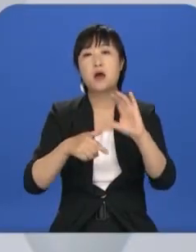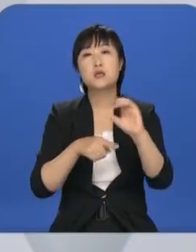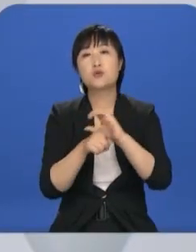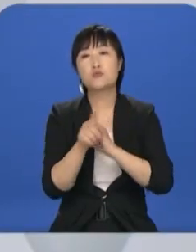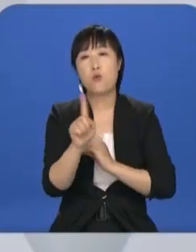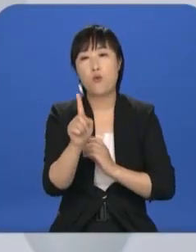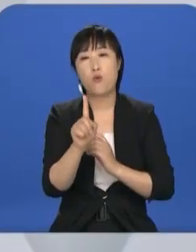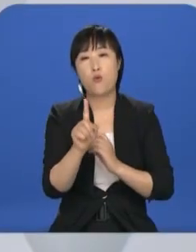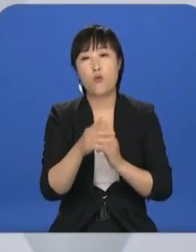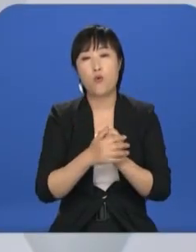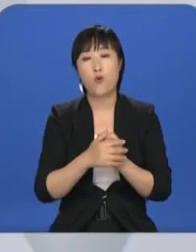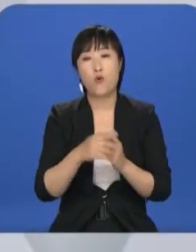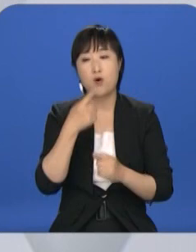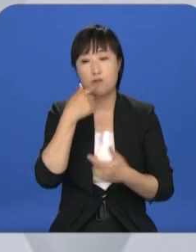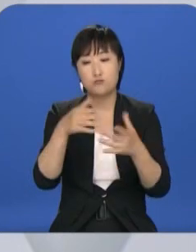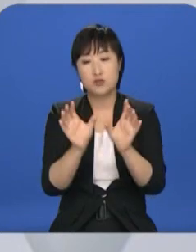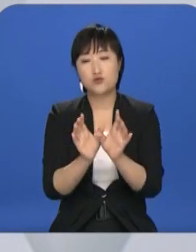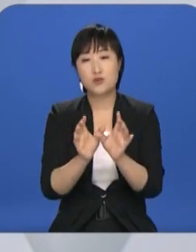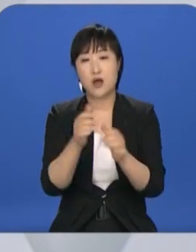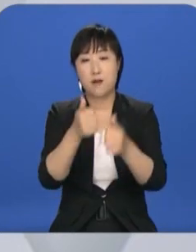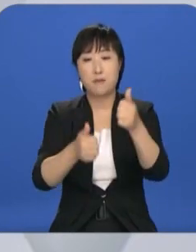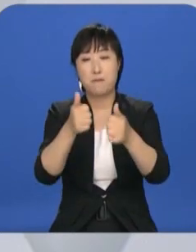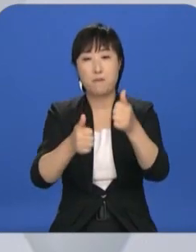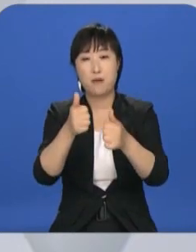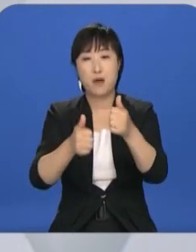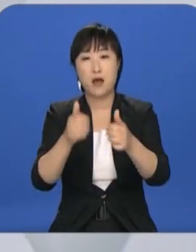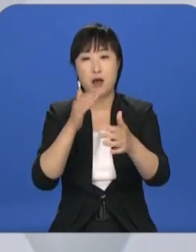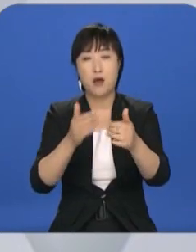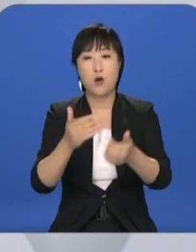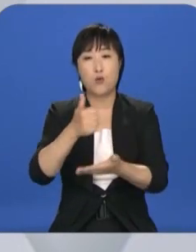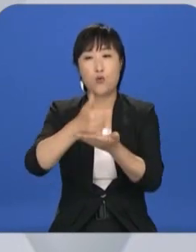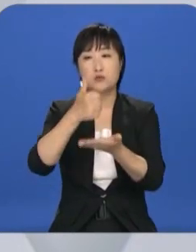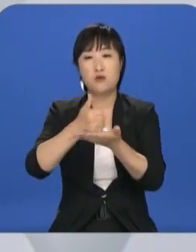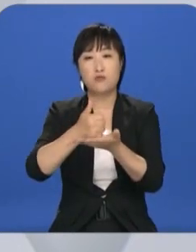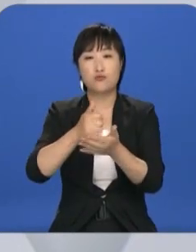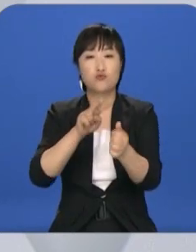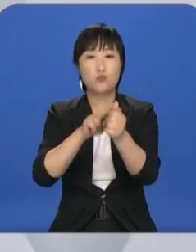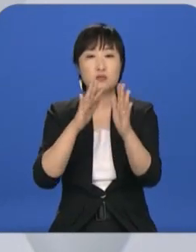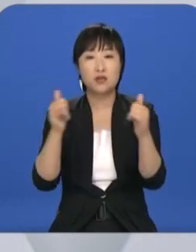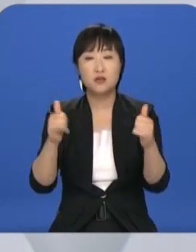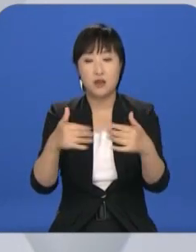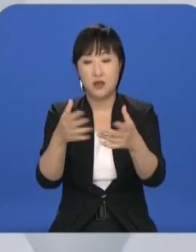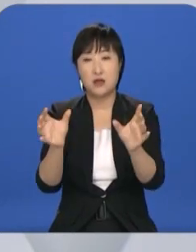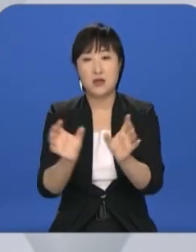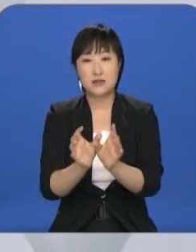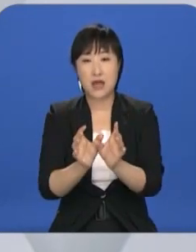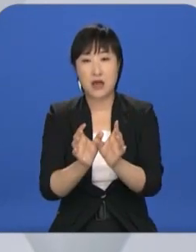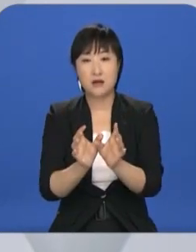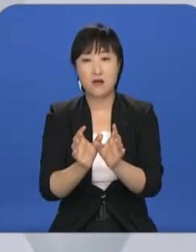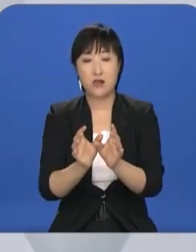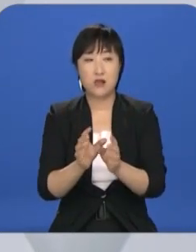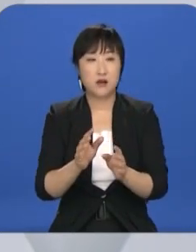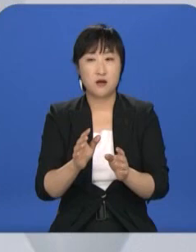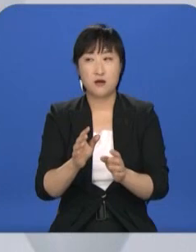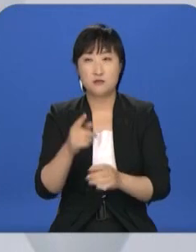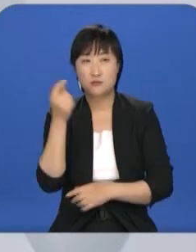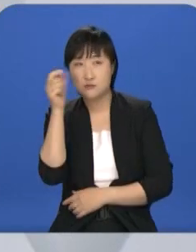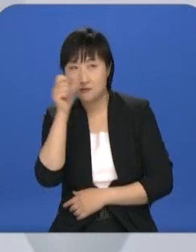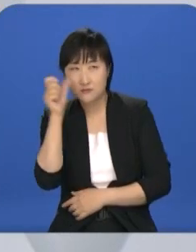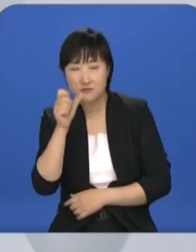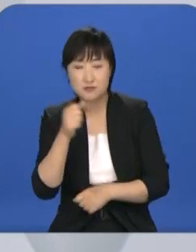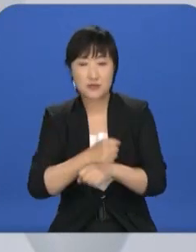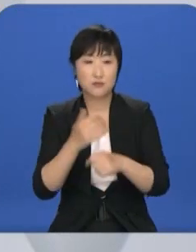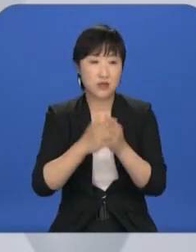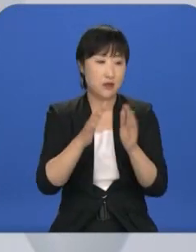이유는 민주당 경선 후보자 또는 공천자 군수들께서 당 눈치에 바빠서 국민 눈치를